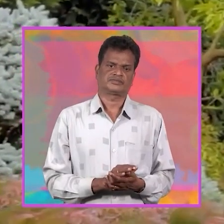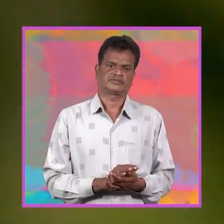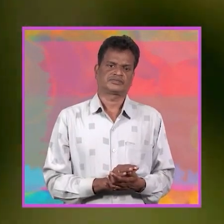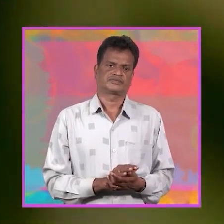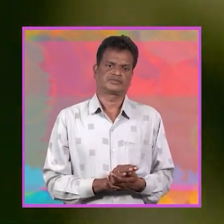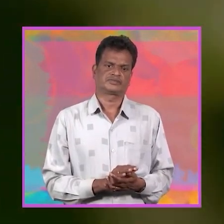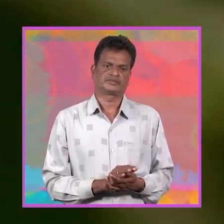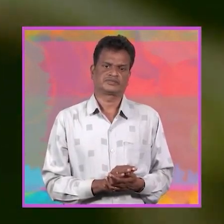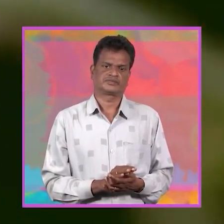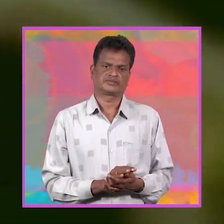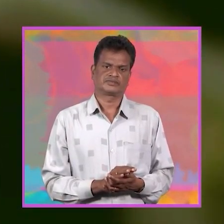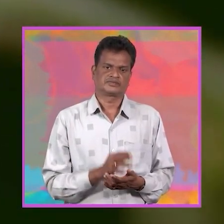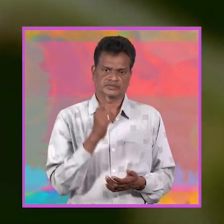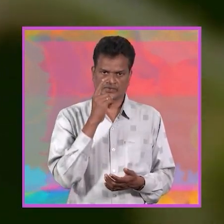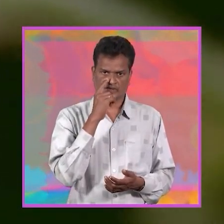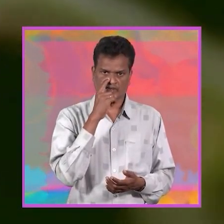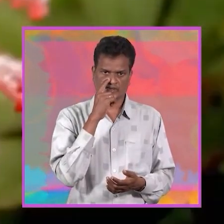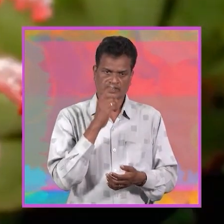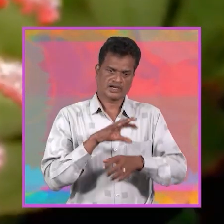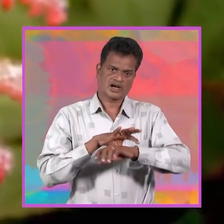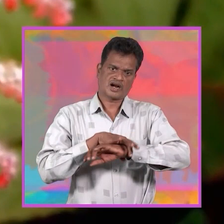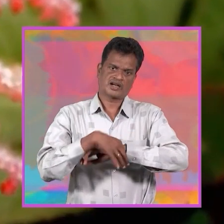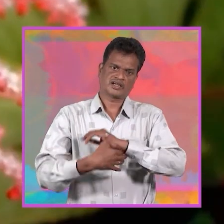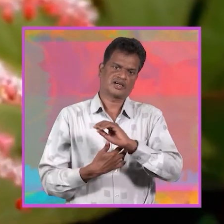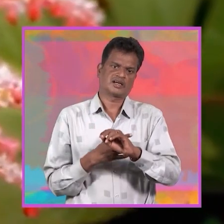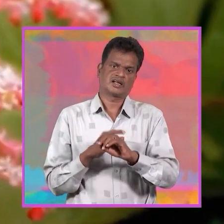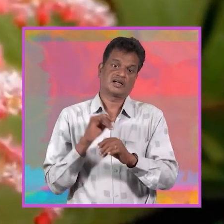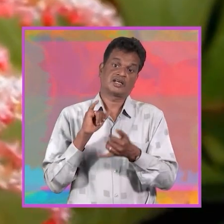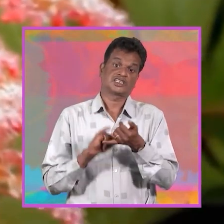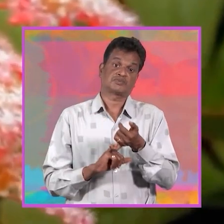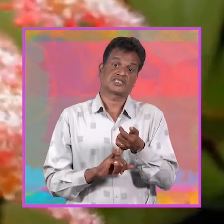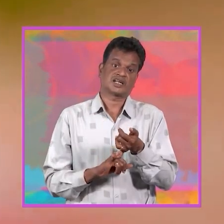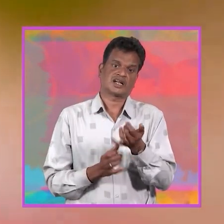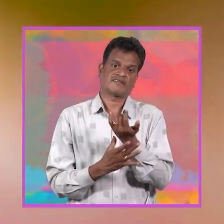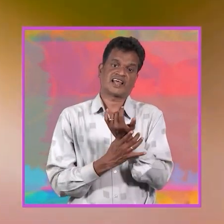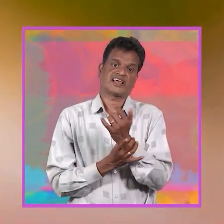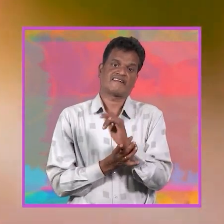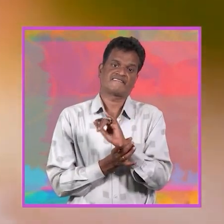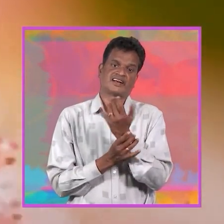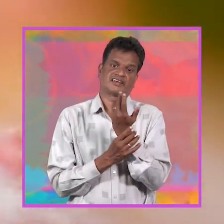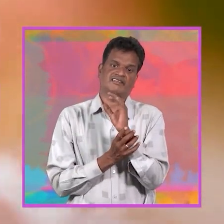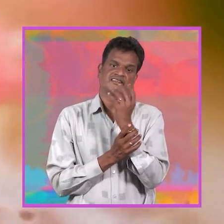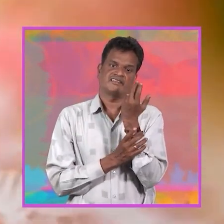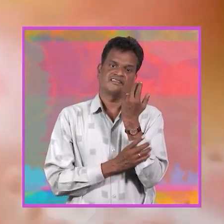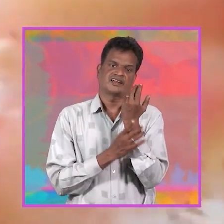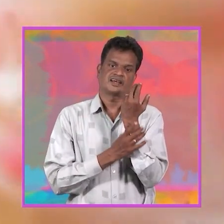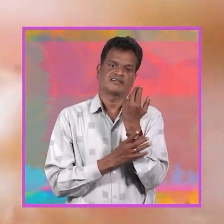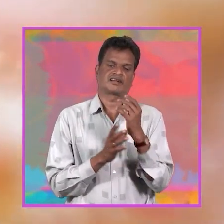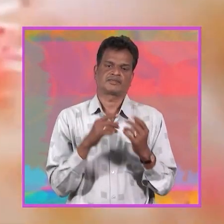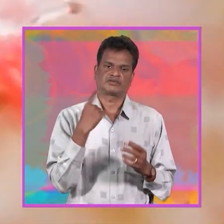அது மகளிர்கள் அணியக்கூடிய அணிகலன்களில் மிகவும் சிறப்பான ஒரு அணிகலன். அந்த சிறப்பு கருதி வளையலை அங்கே